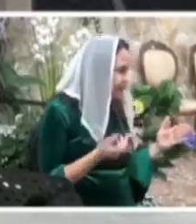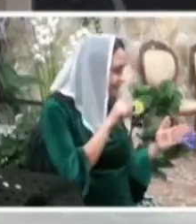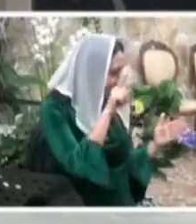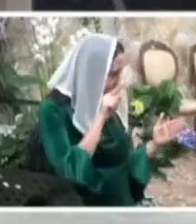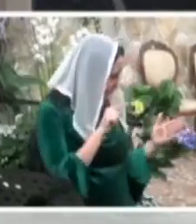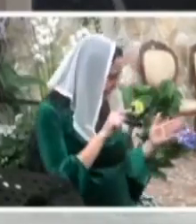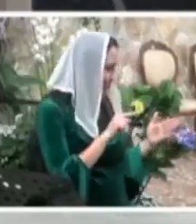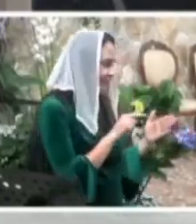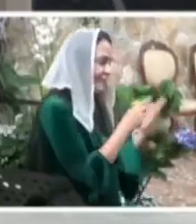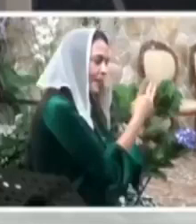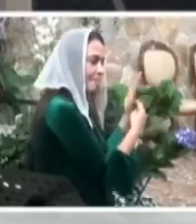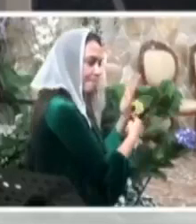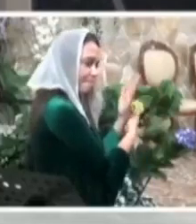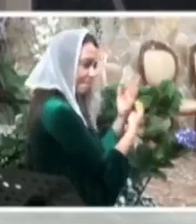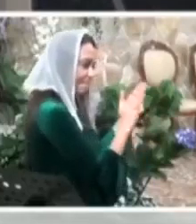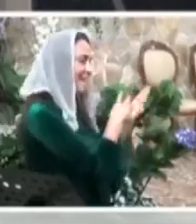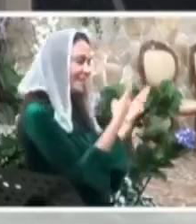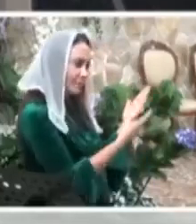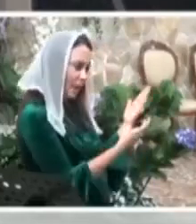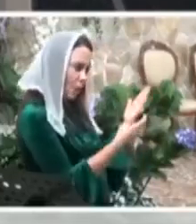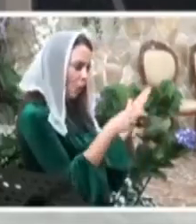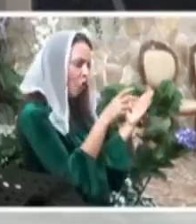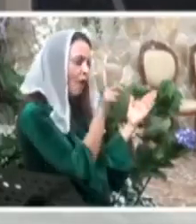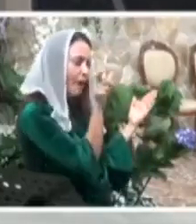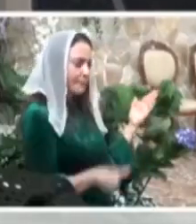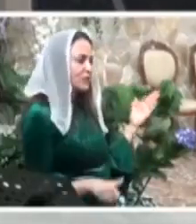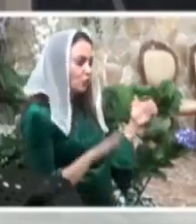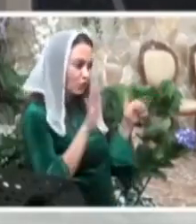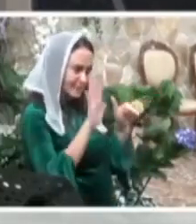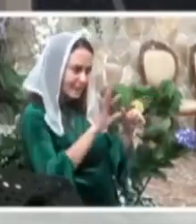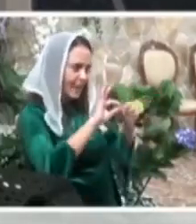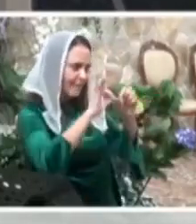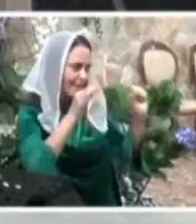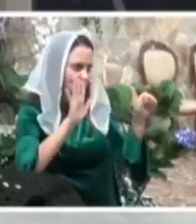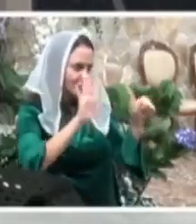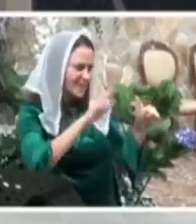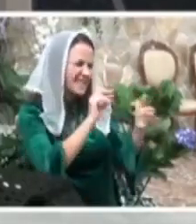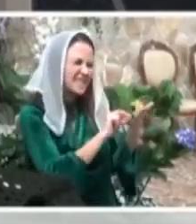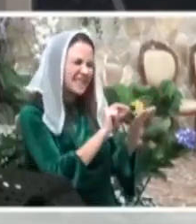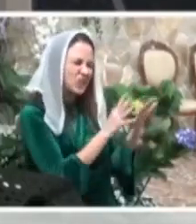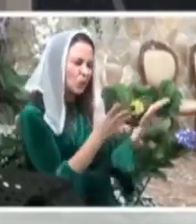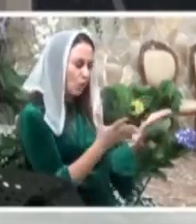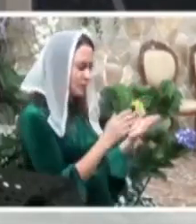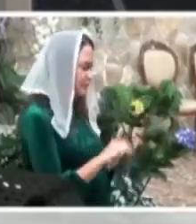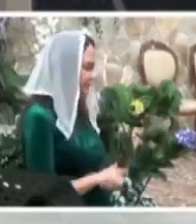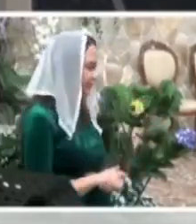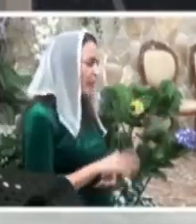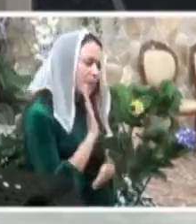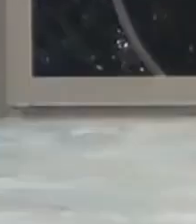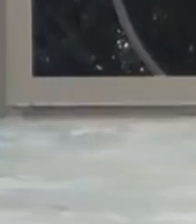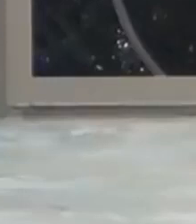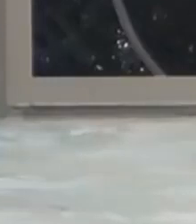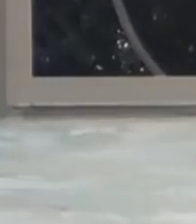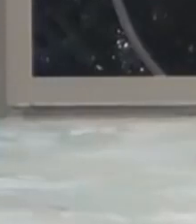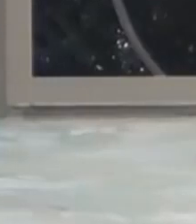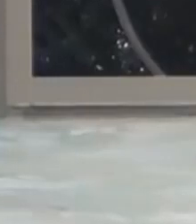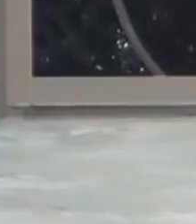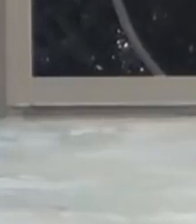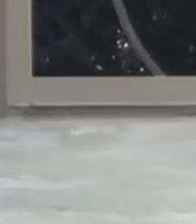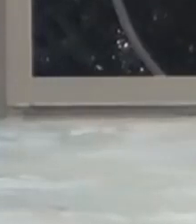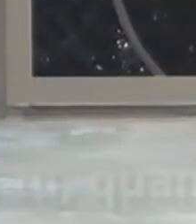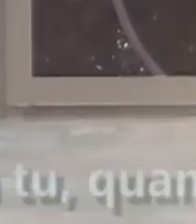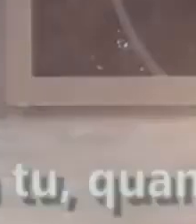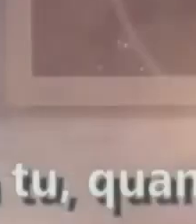un verso in Matteo, capitolo 6, verso 6. Ma tu quando preghi,